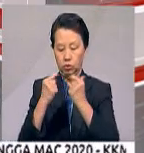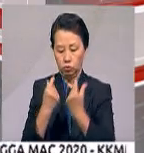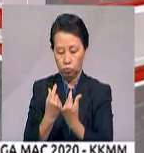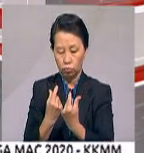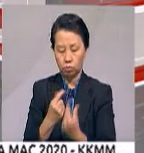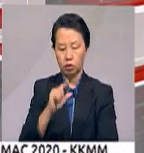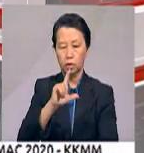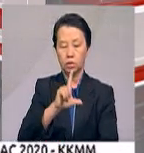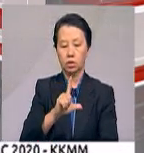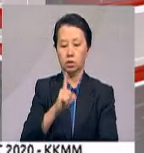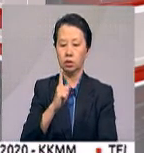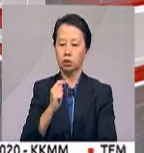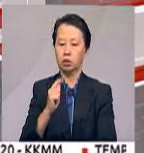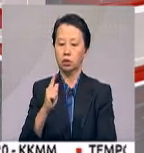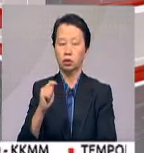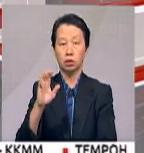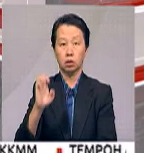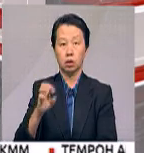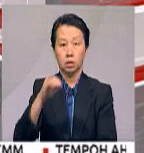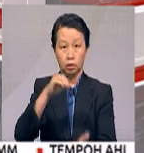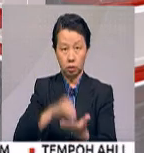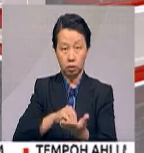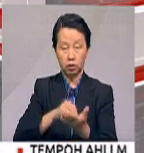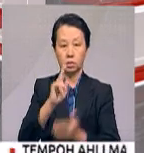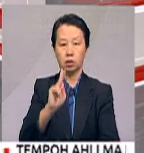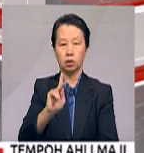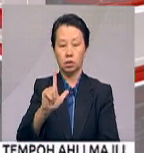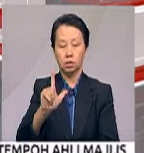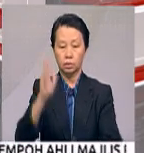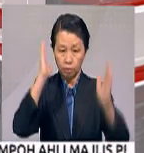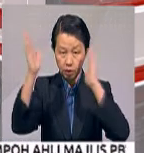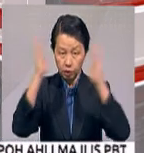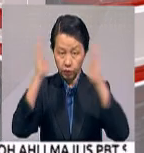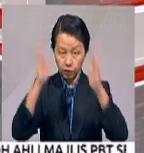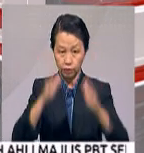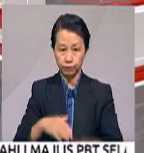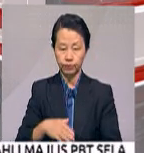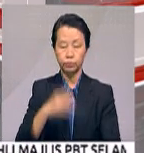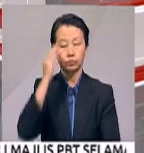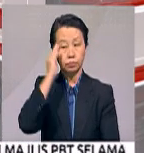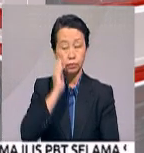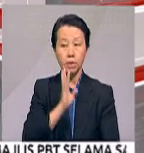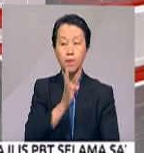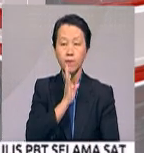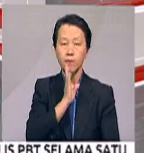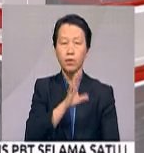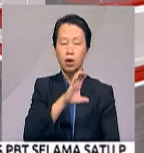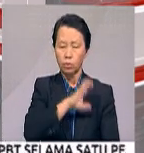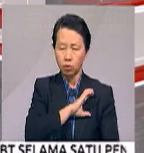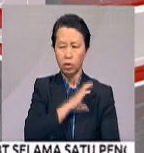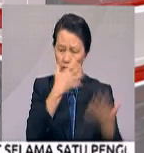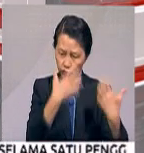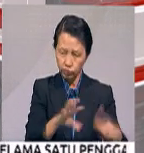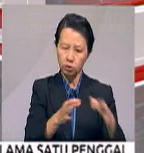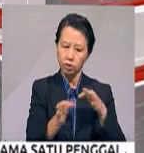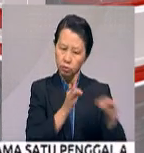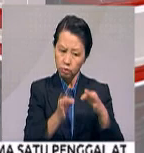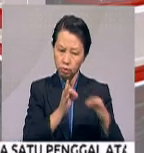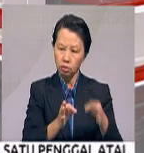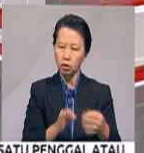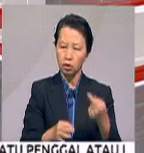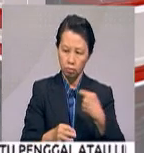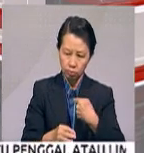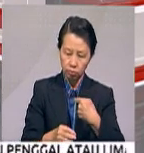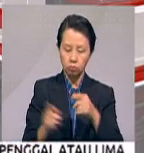kumpulan pengganas Ltte di negara ini. Beliau berkata pihak polis sudah memberi penjelasan kepadanya